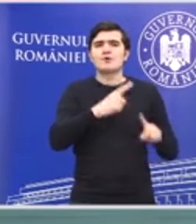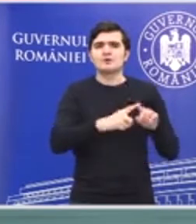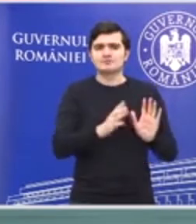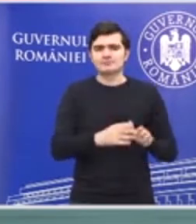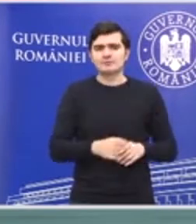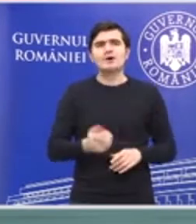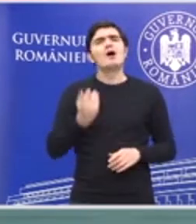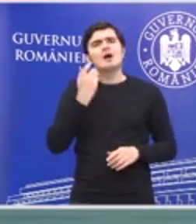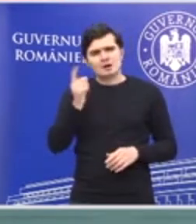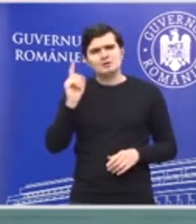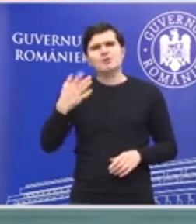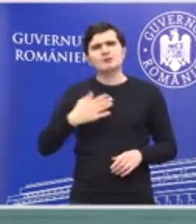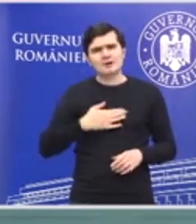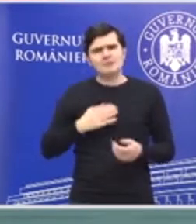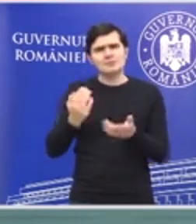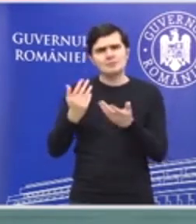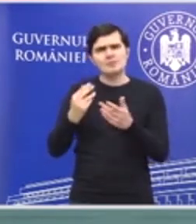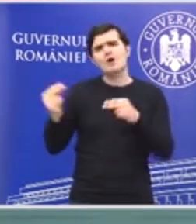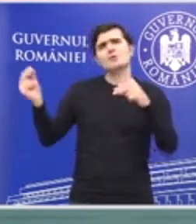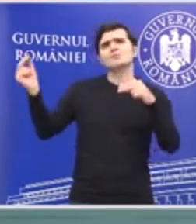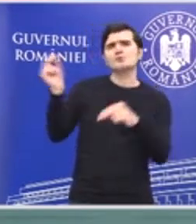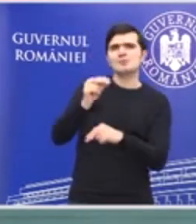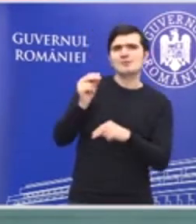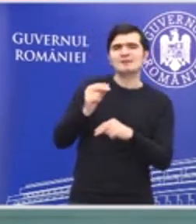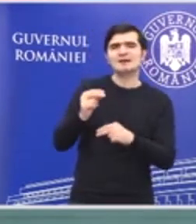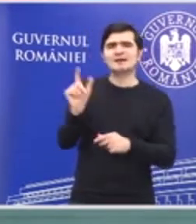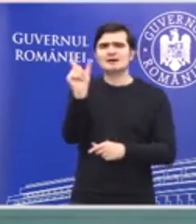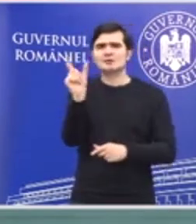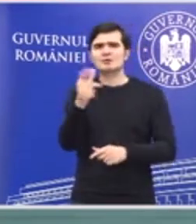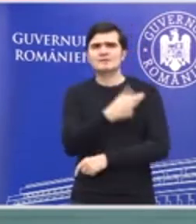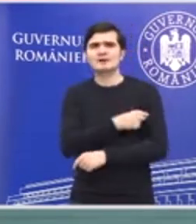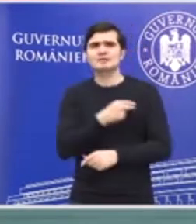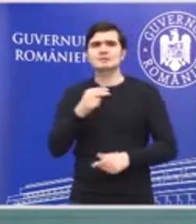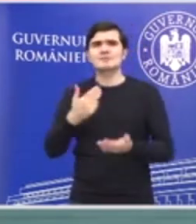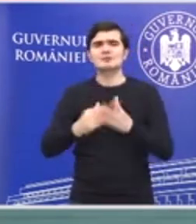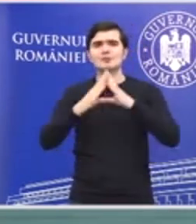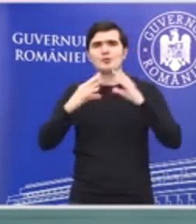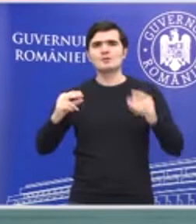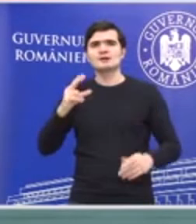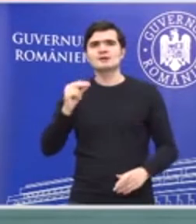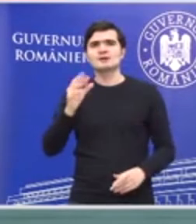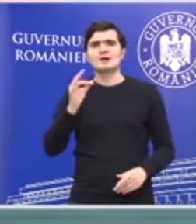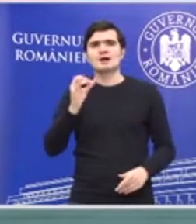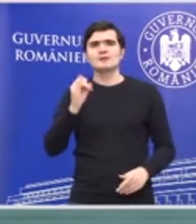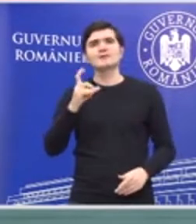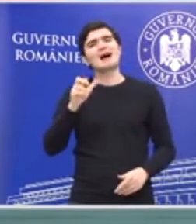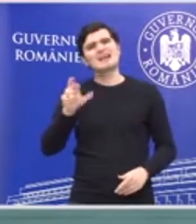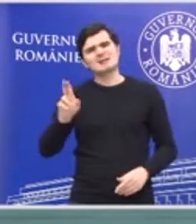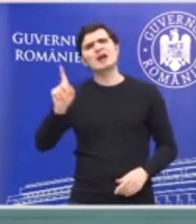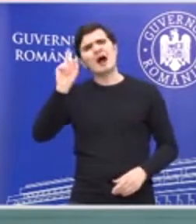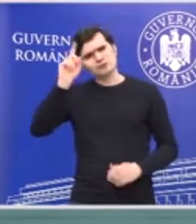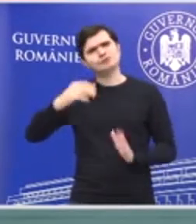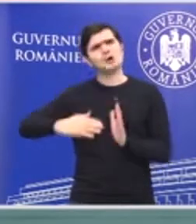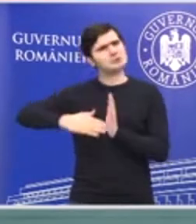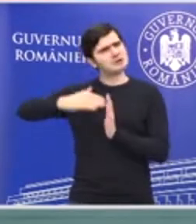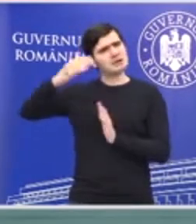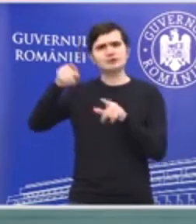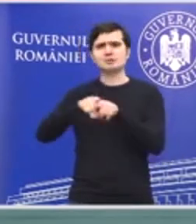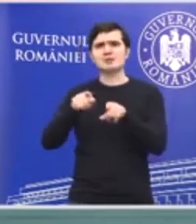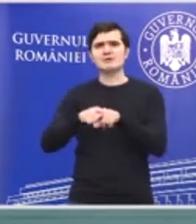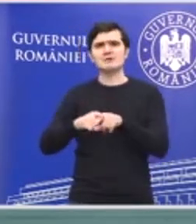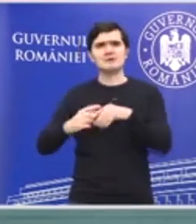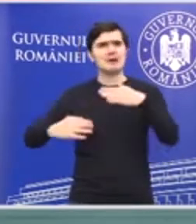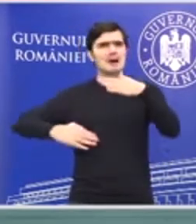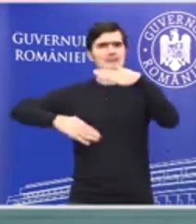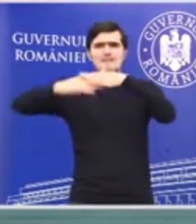număr suplimentar de doze alocate de Pfizer pentru România, cu siguranță vom crește această capacitate la